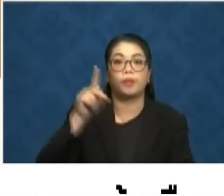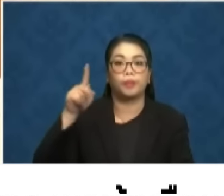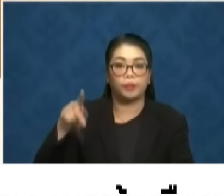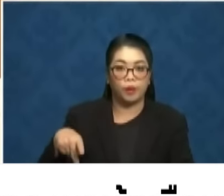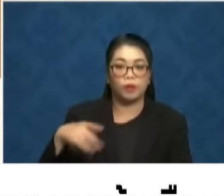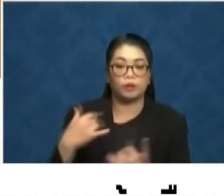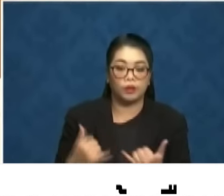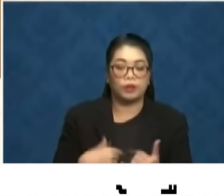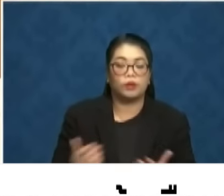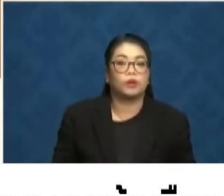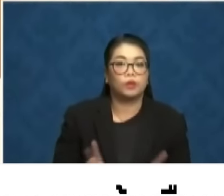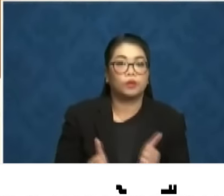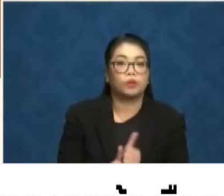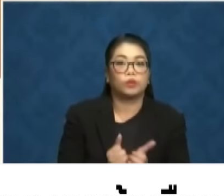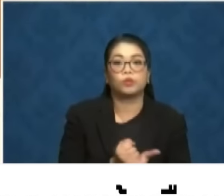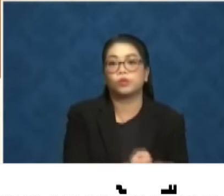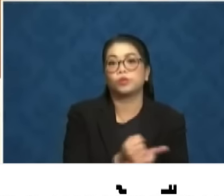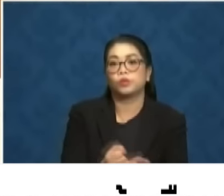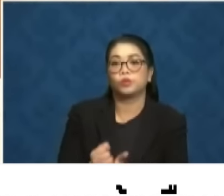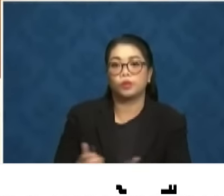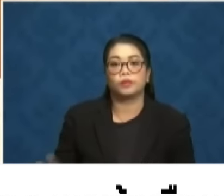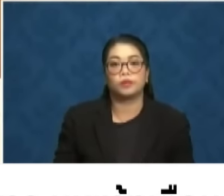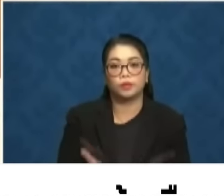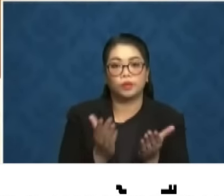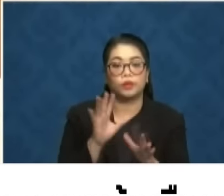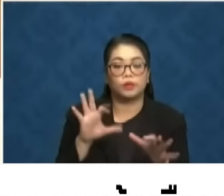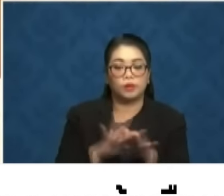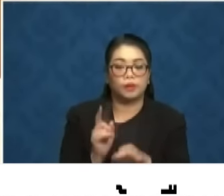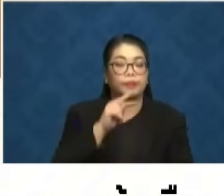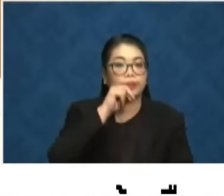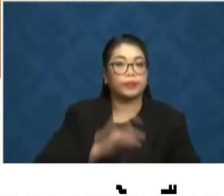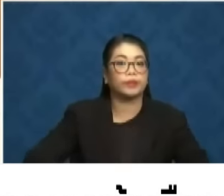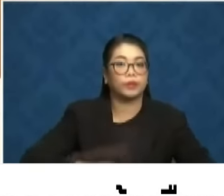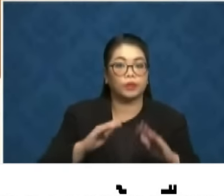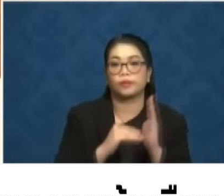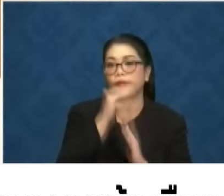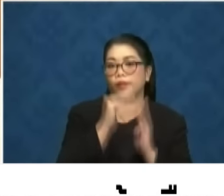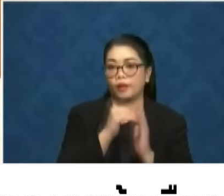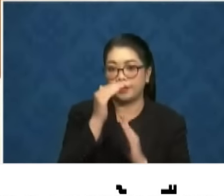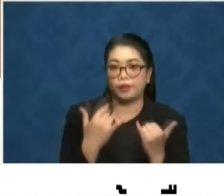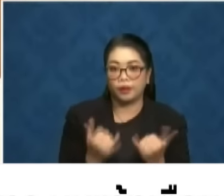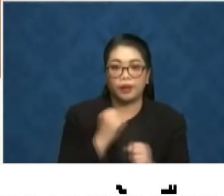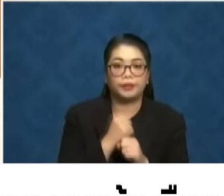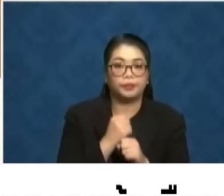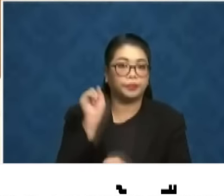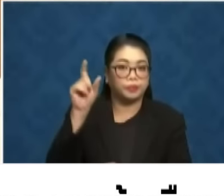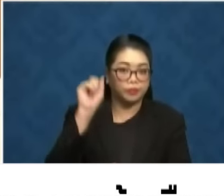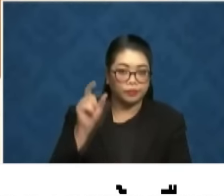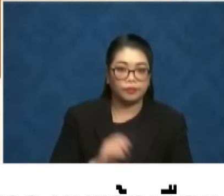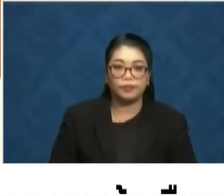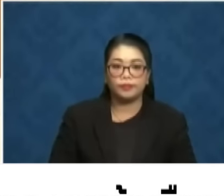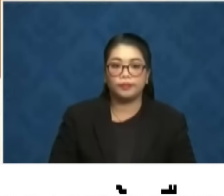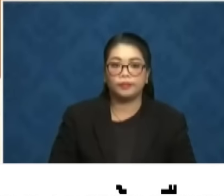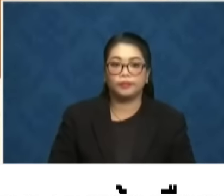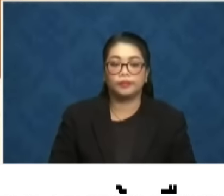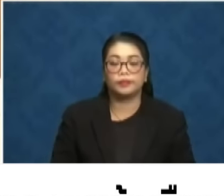กันยายนแล้วเดือนต่อไปจะลดให้ 30%จนกว่าสถานการณ์จะคลี่คลายนะการปับปาส่วนภูมิภาคเนี่ยตอนนี้ก็ลงไปทำ